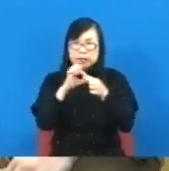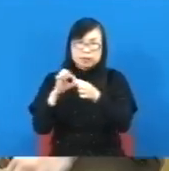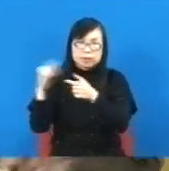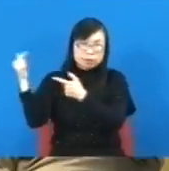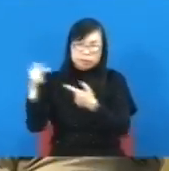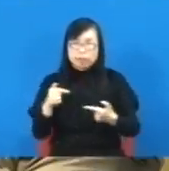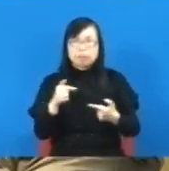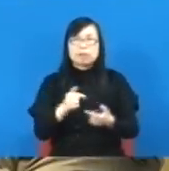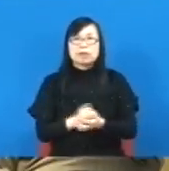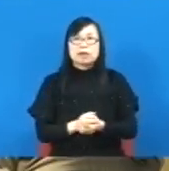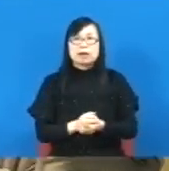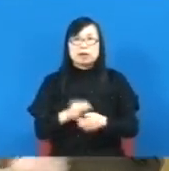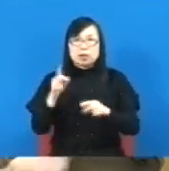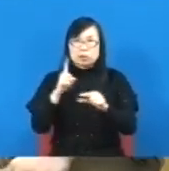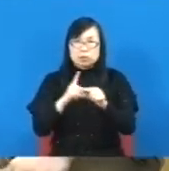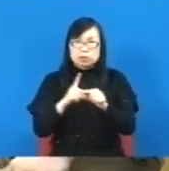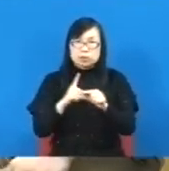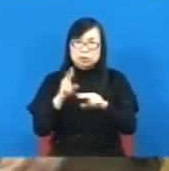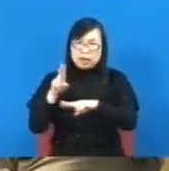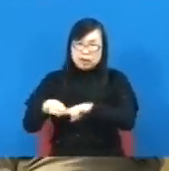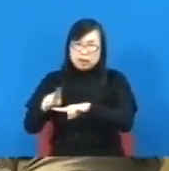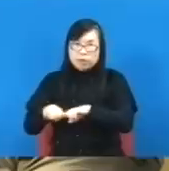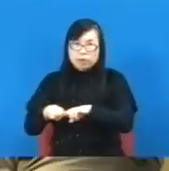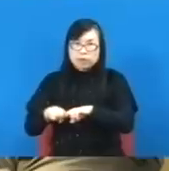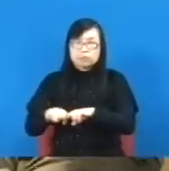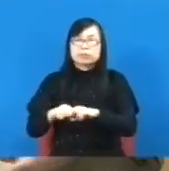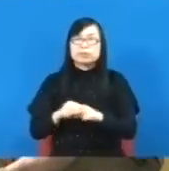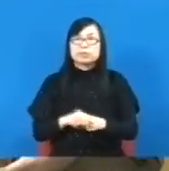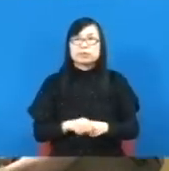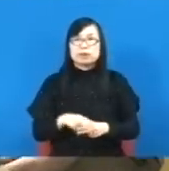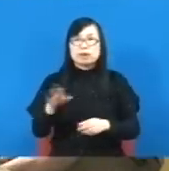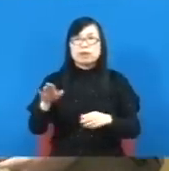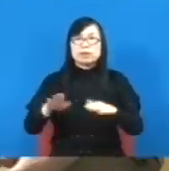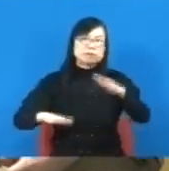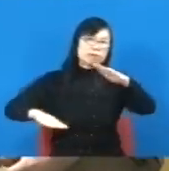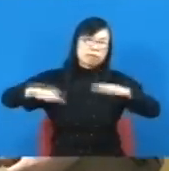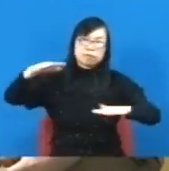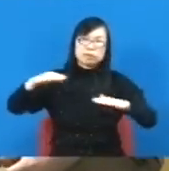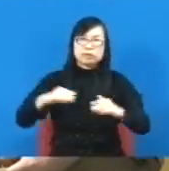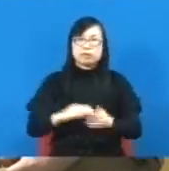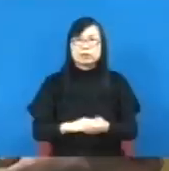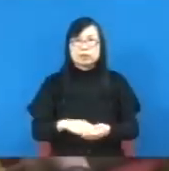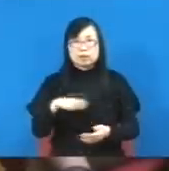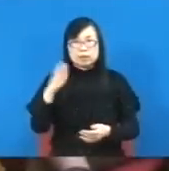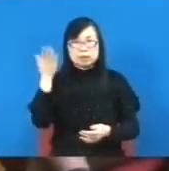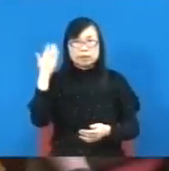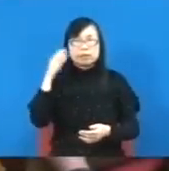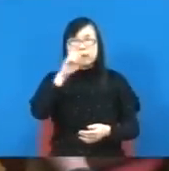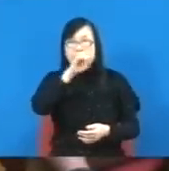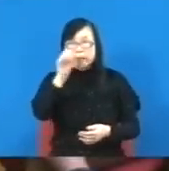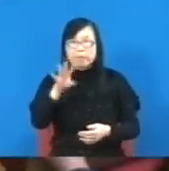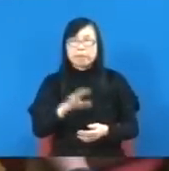共一嚟開始嘅叫做？ 咁差好遠，咁啊產黨嗰套邊度嚟啊？我嗰日問阿陳，我